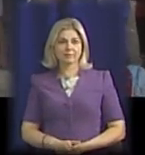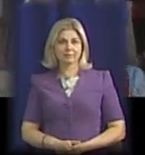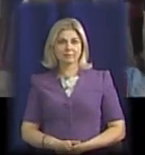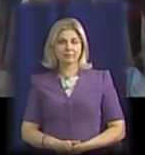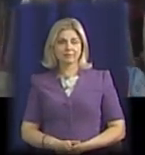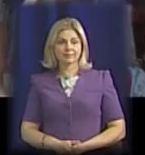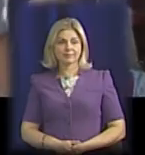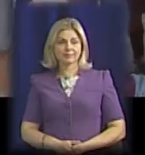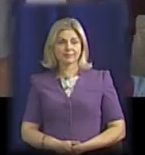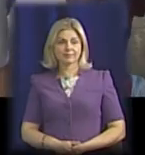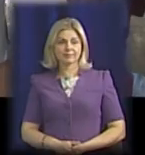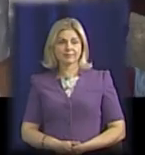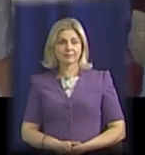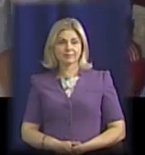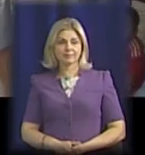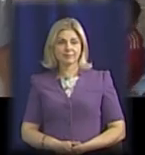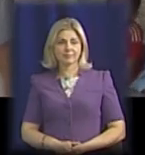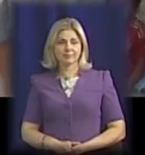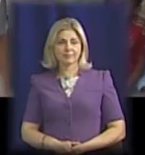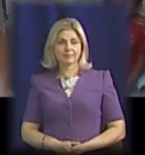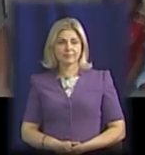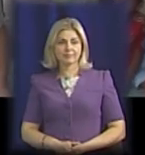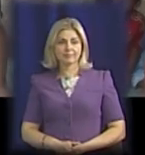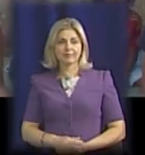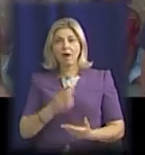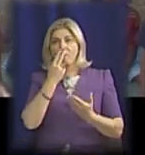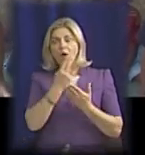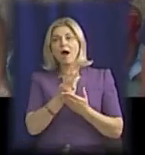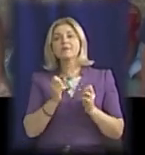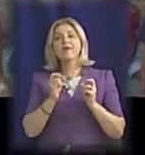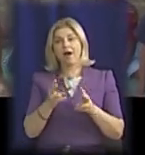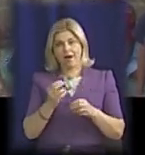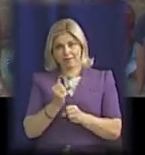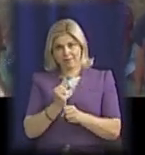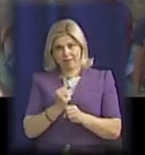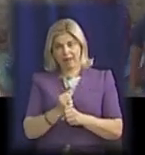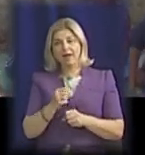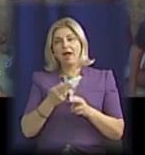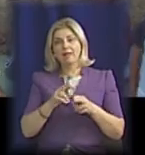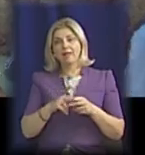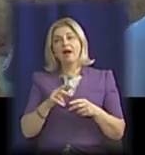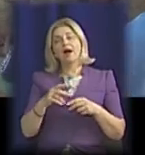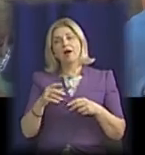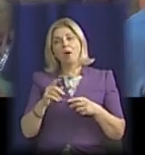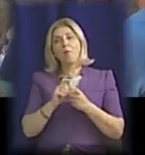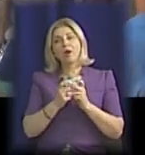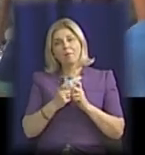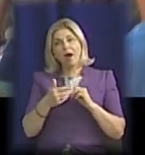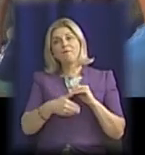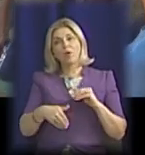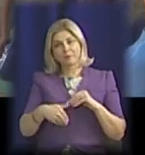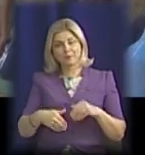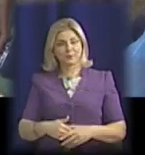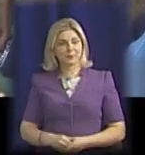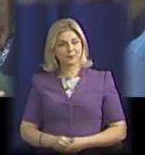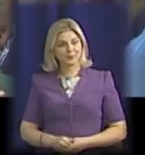це. От у мене рука, бачите, от я його можу стояти, толкати просто. Я йому там... От я створюю